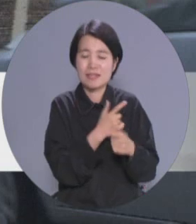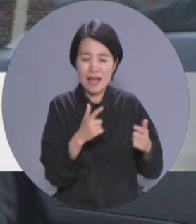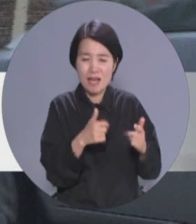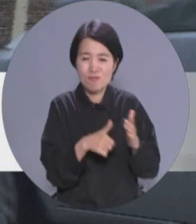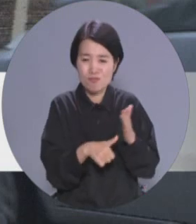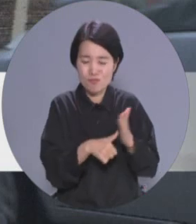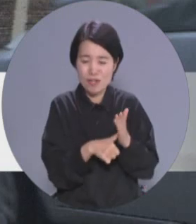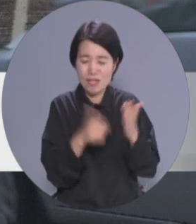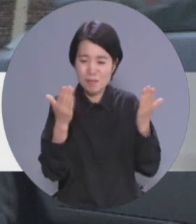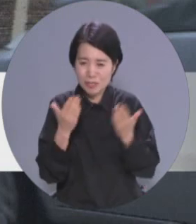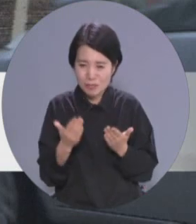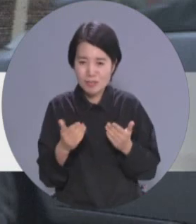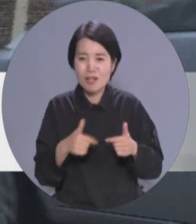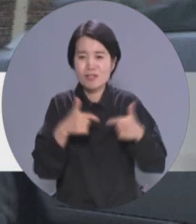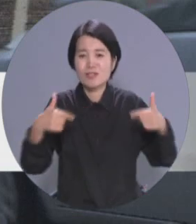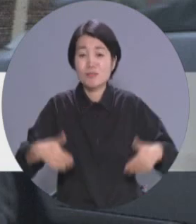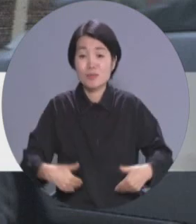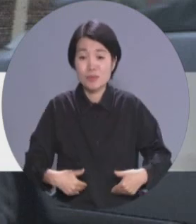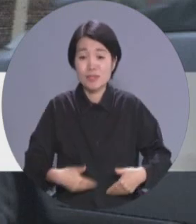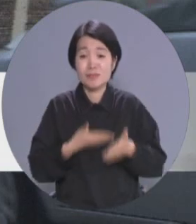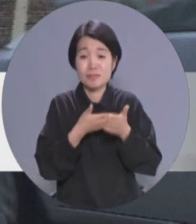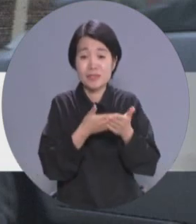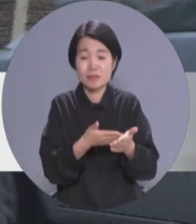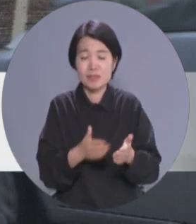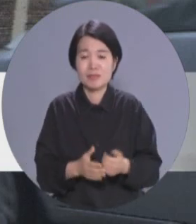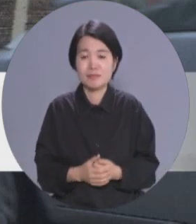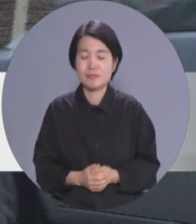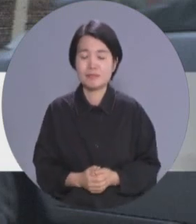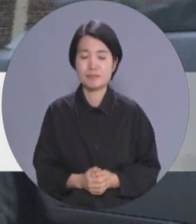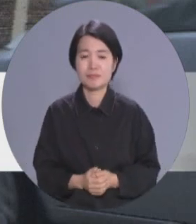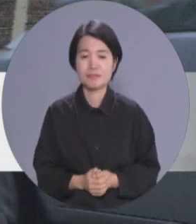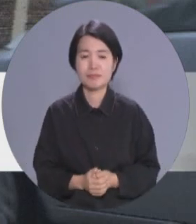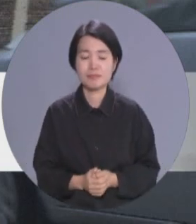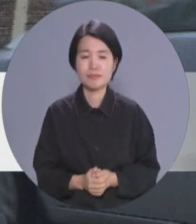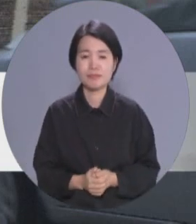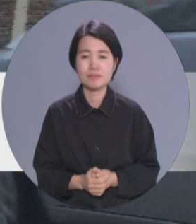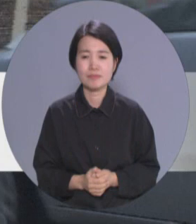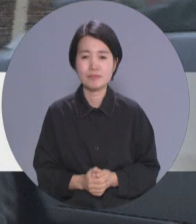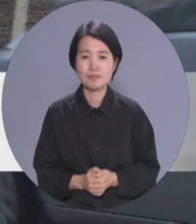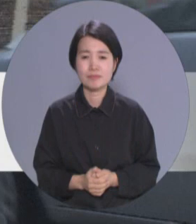화물 전반으로 확대할 필요성이 제기되고 있습니다 최우식